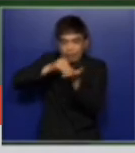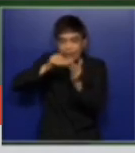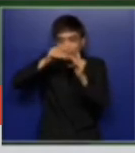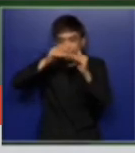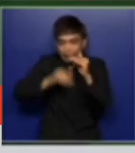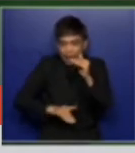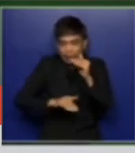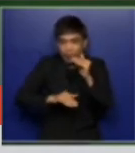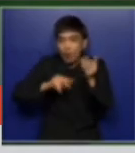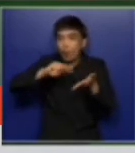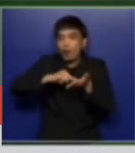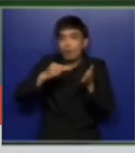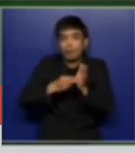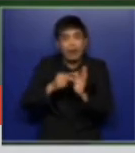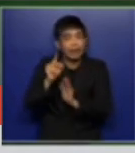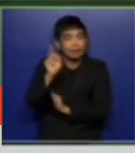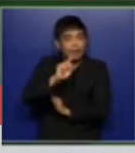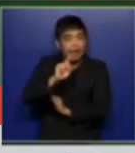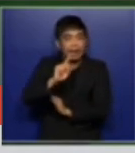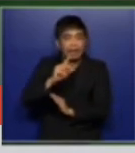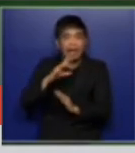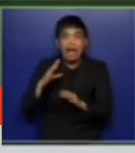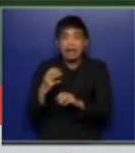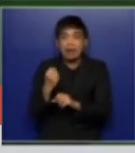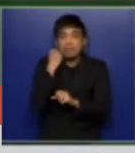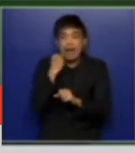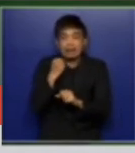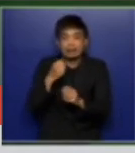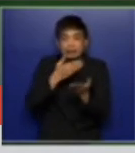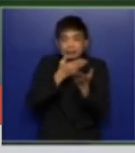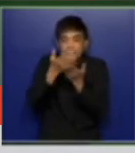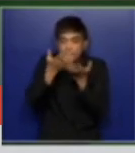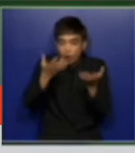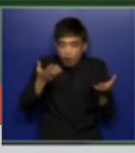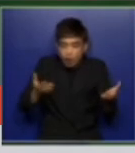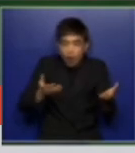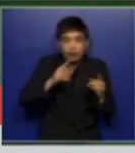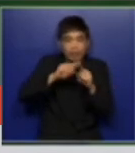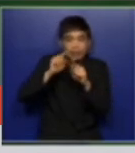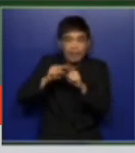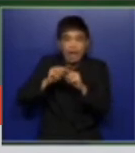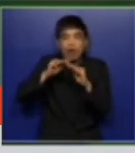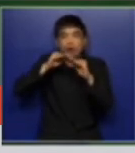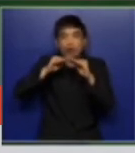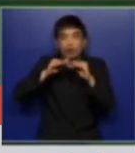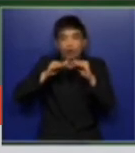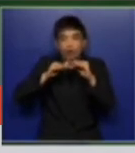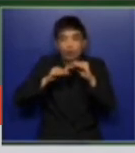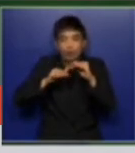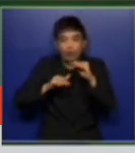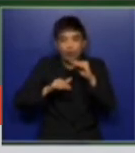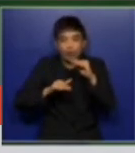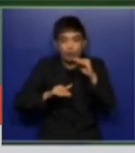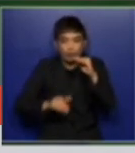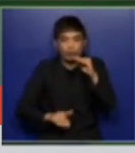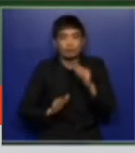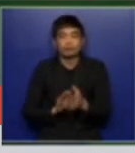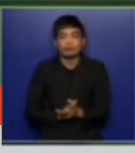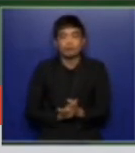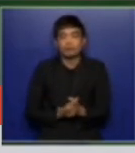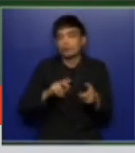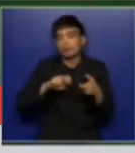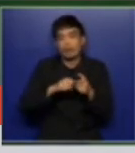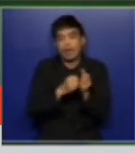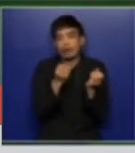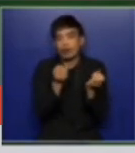ชี้ให้เห็นว่ากำลังซื้อภายในประเทศนั้นมันหดหายไปครับท่านประธานครับผลกระทบดังกล่าวนั้นชี้ให้เห็นว่